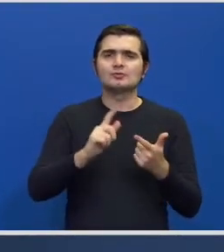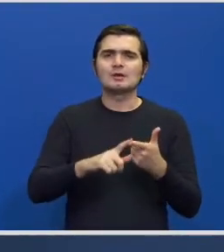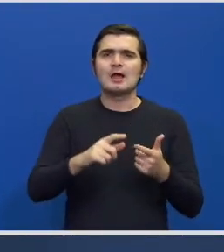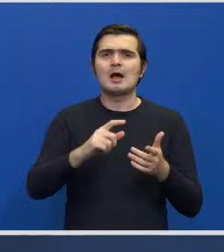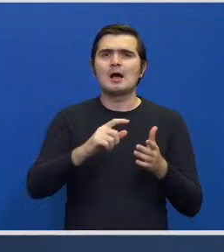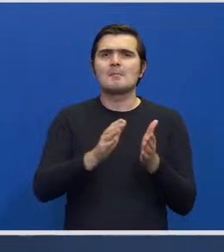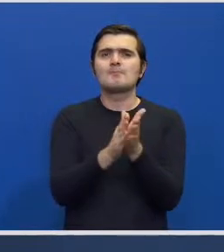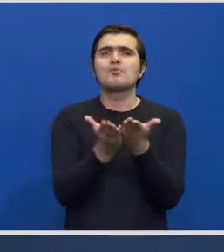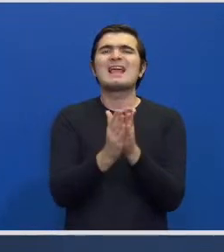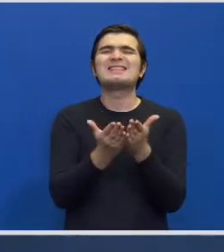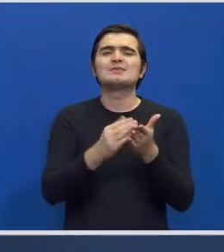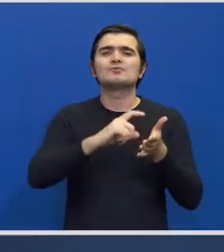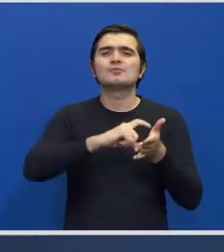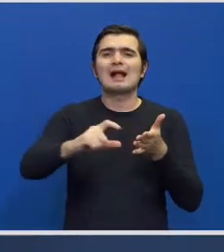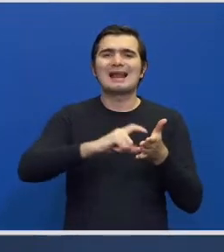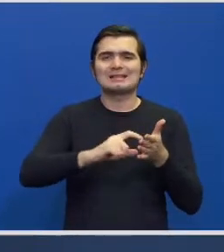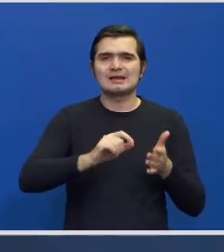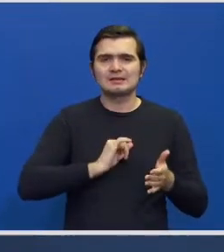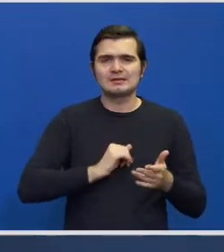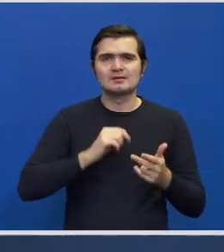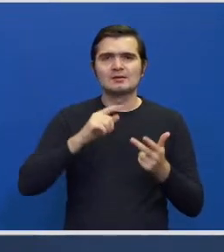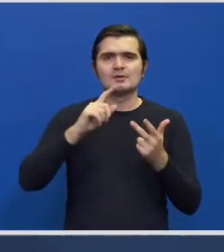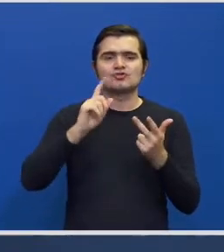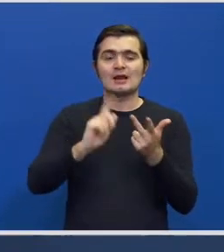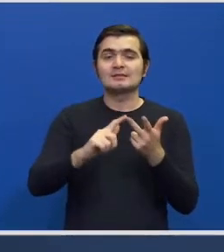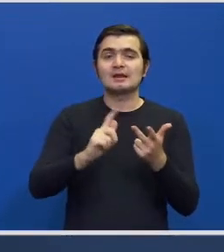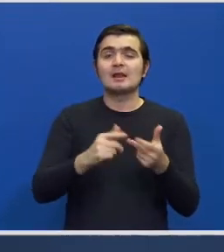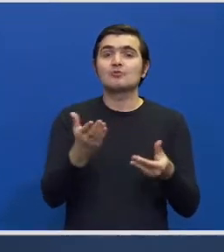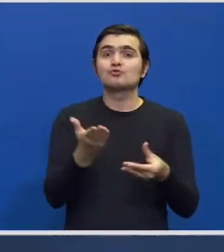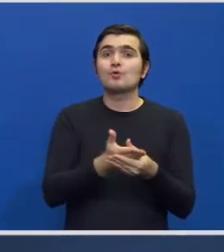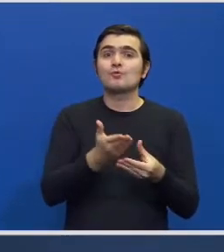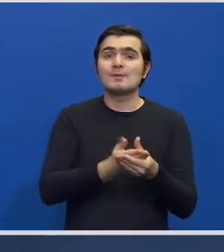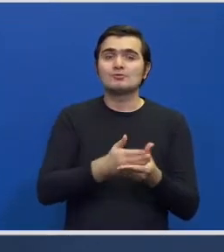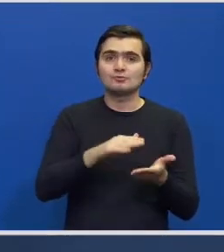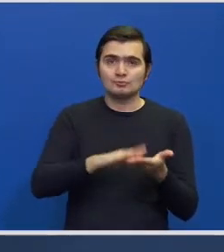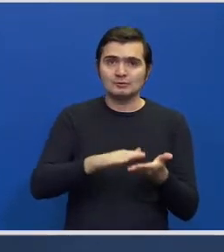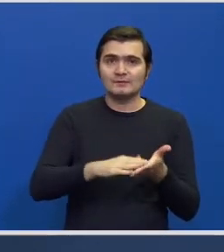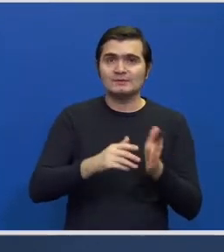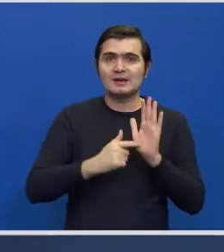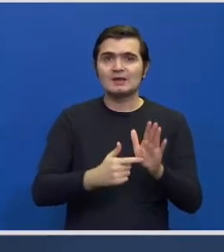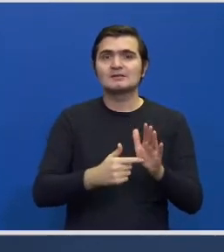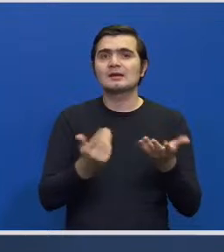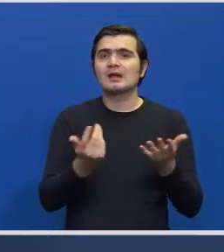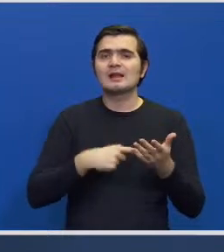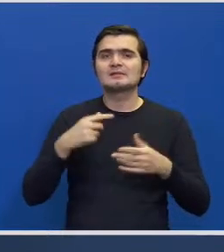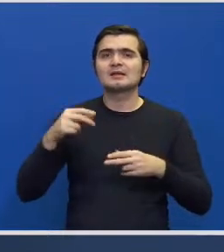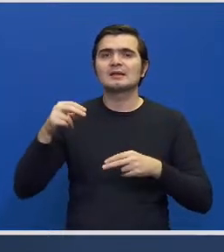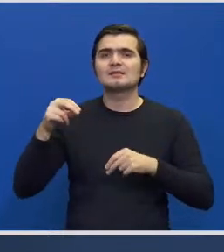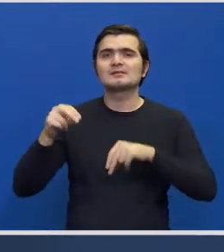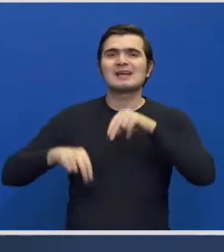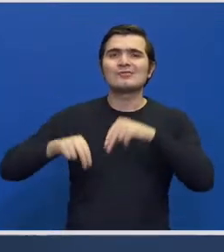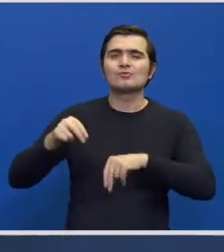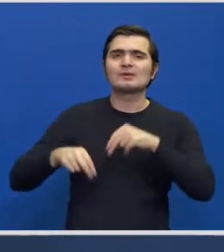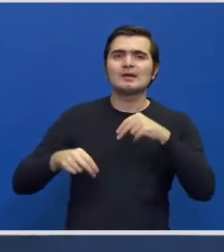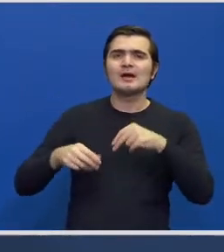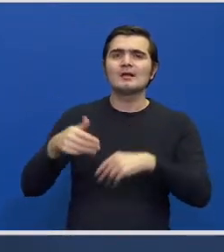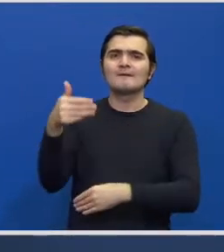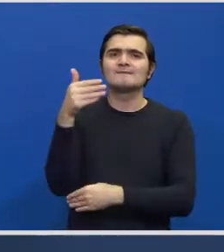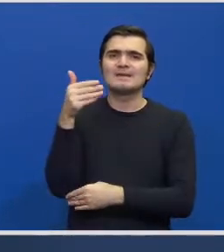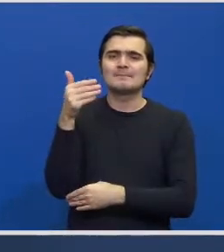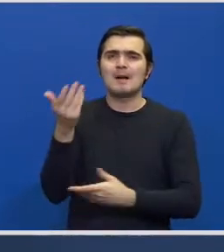la energie, cartea de identitate și documentul justificativ privind datoria față